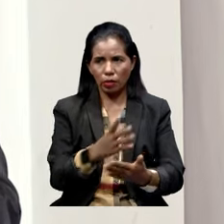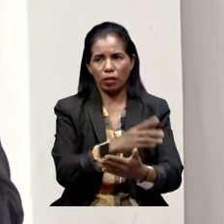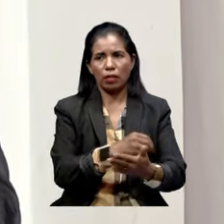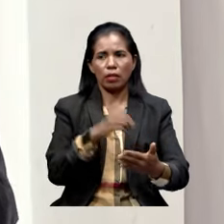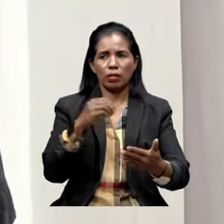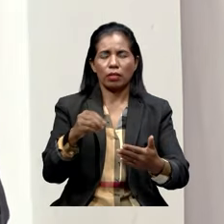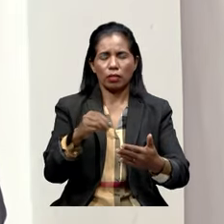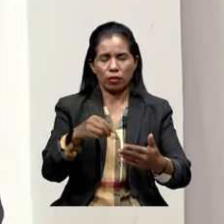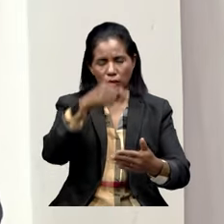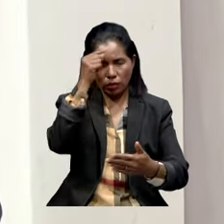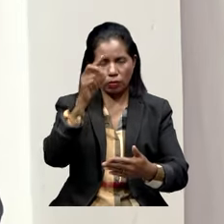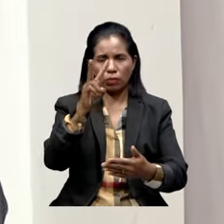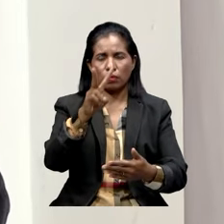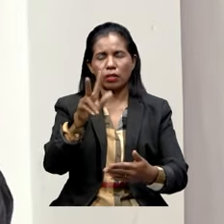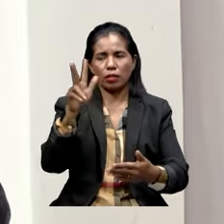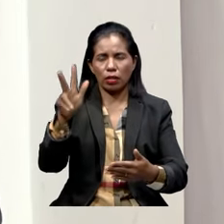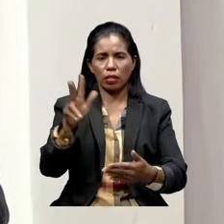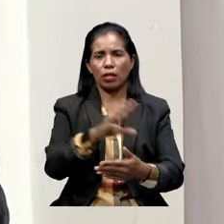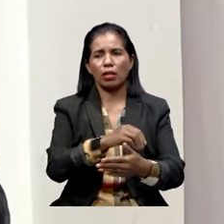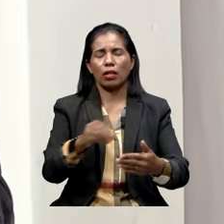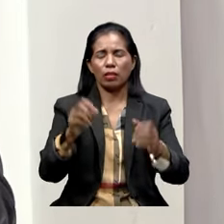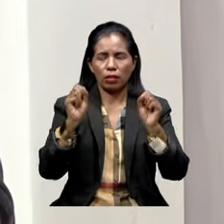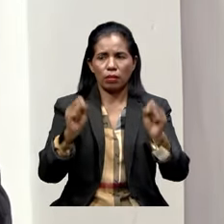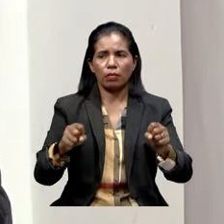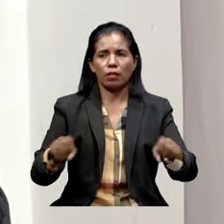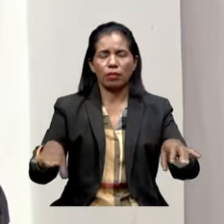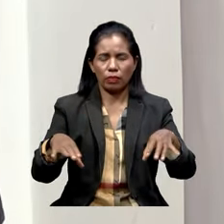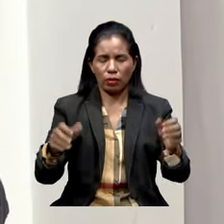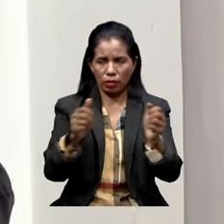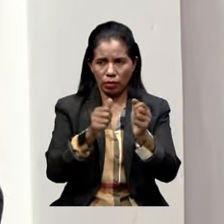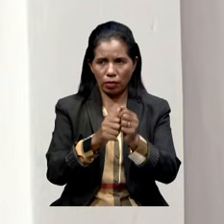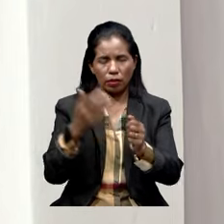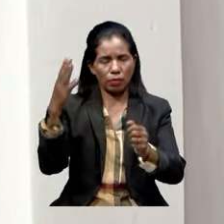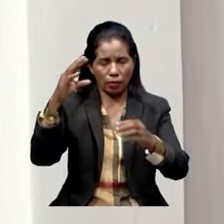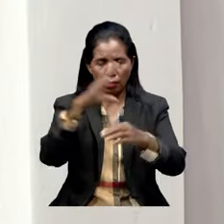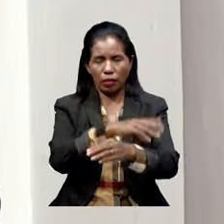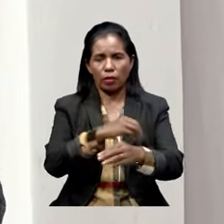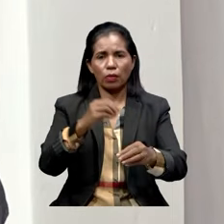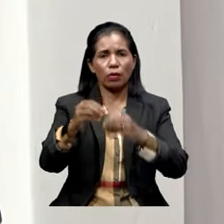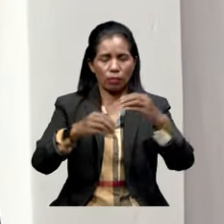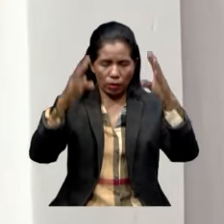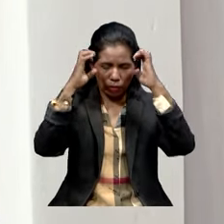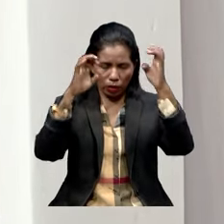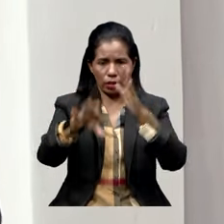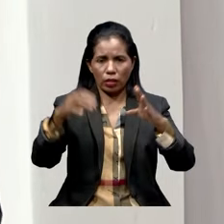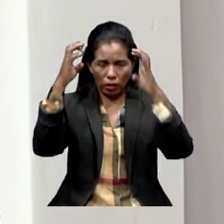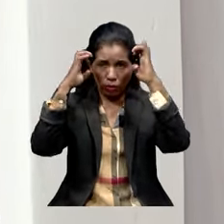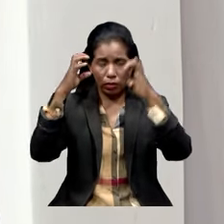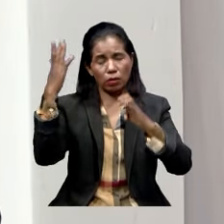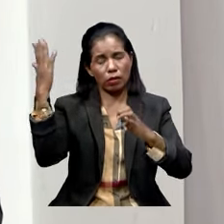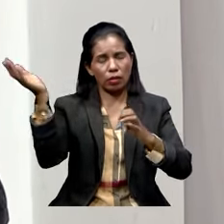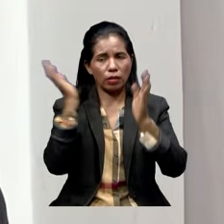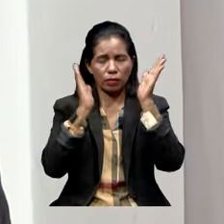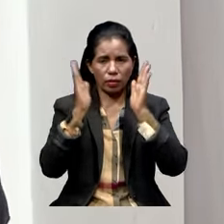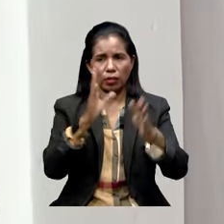ketiga untuk mendapat exposure atau pendedahan dari segi pendidikan technical dan